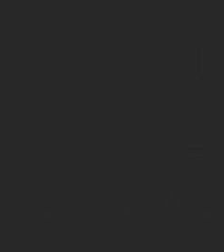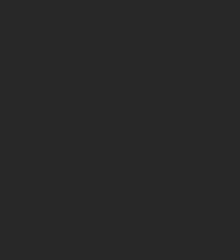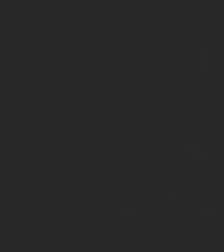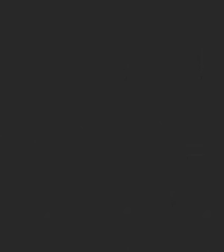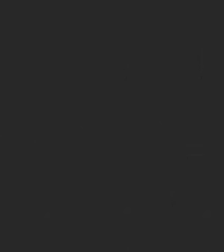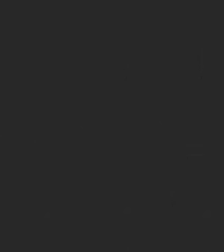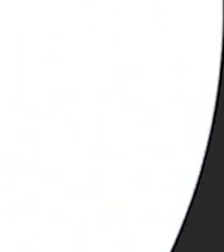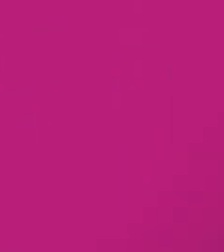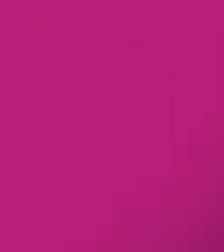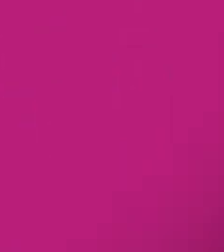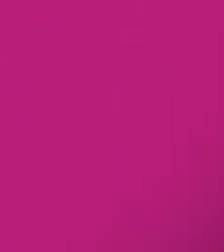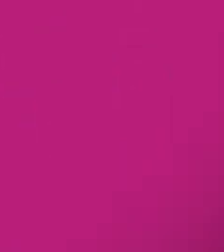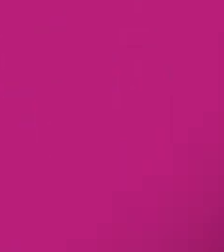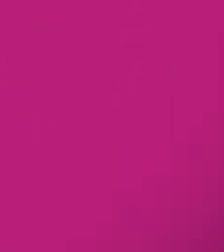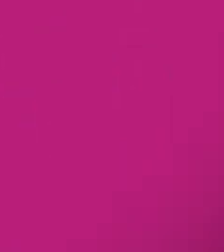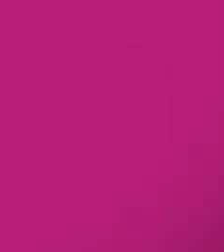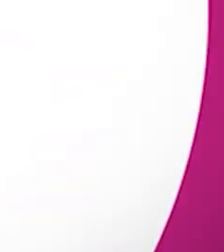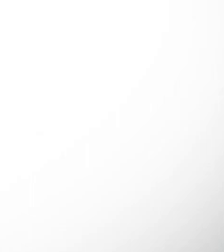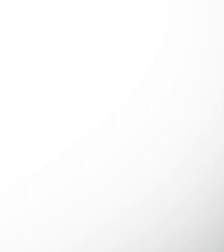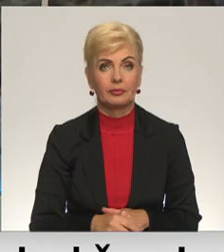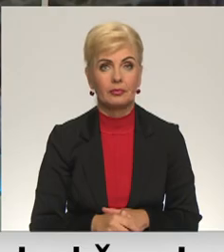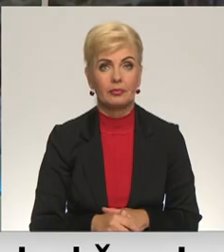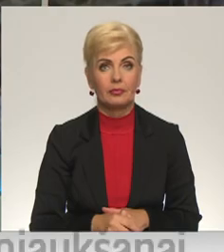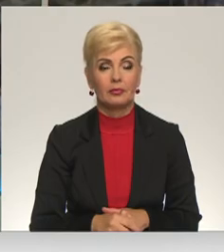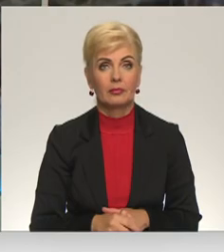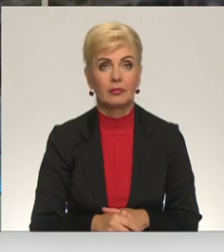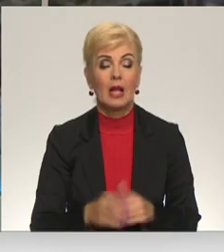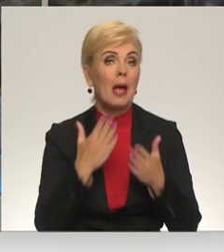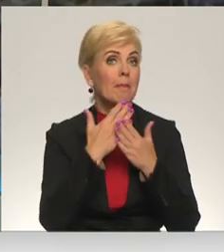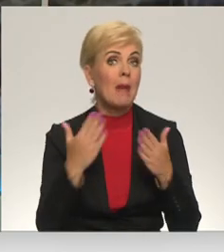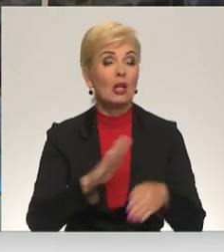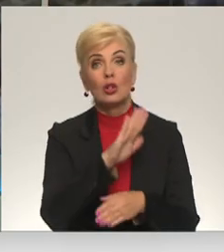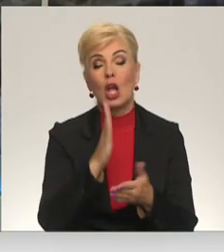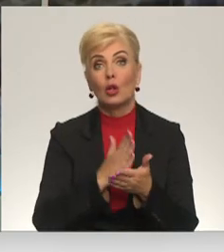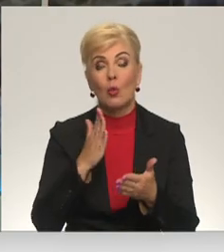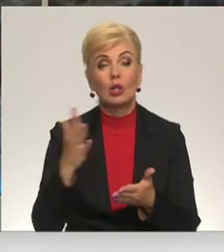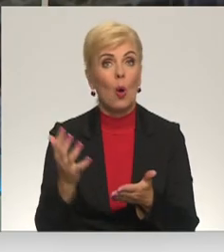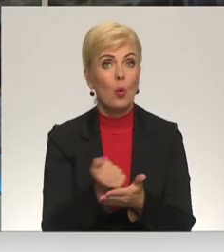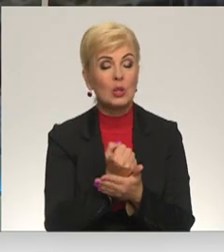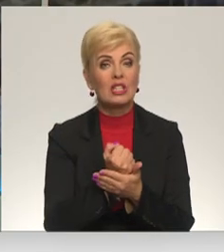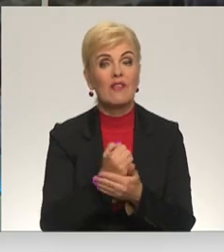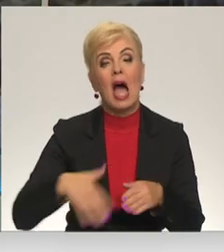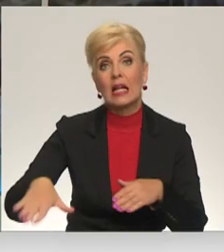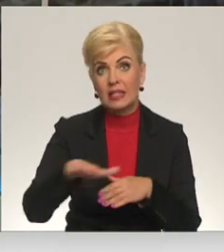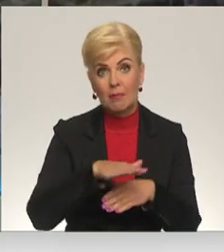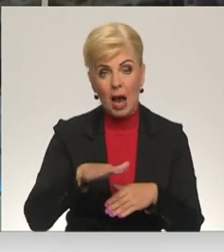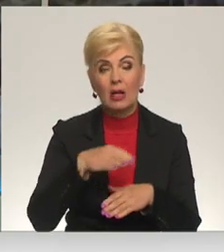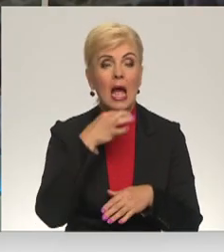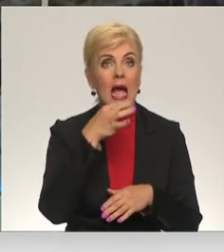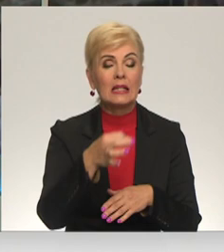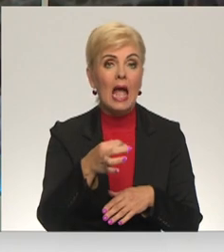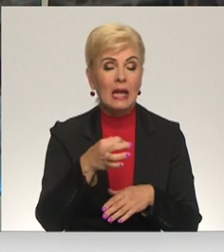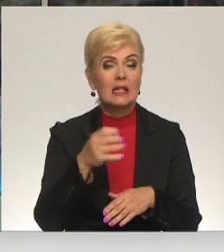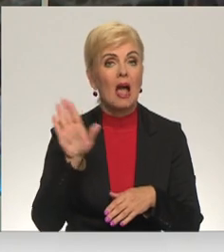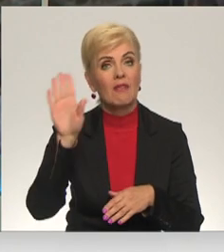Re! Viss ēters ir te! Pēdējo dienu notikumus uzvaras parkā komentējas arī valsts prezidents Egils Levits,